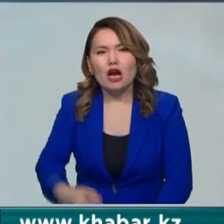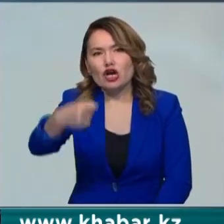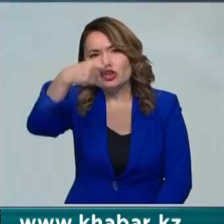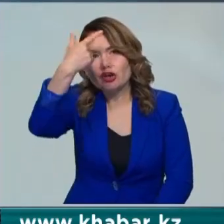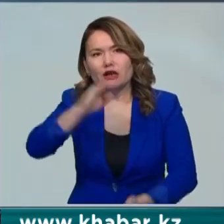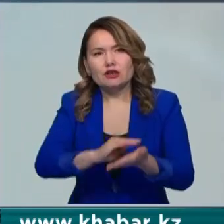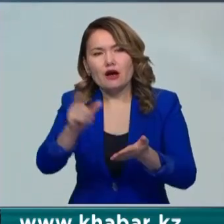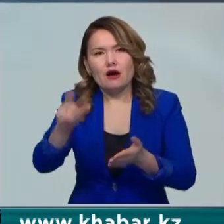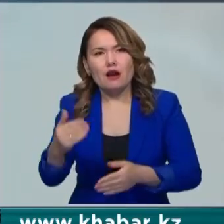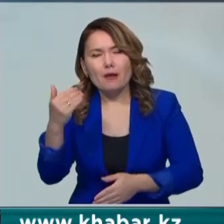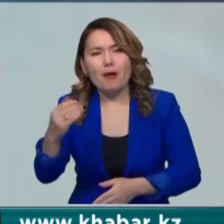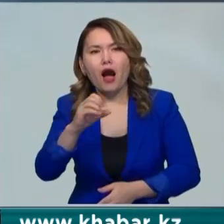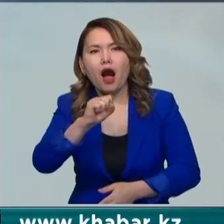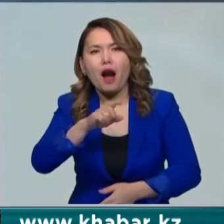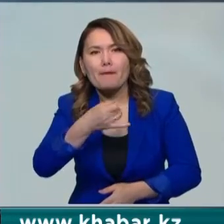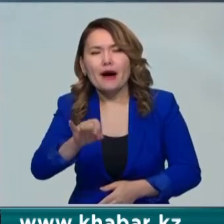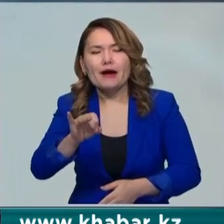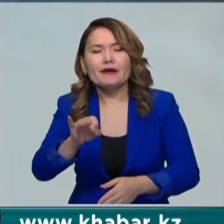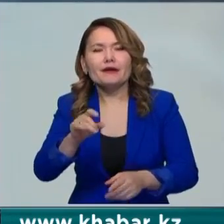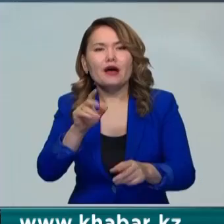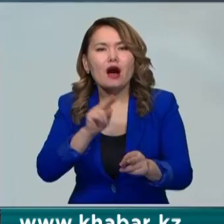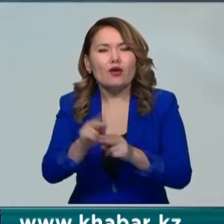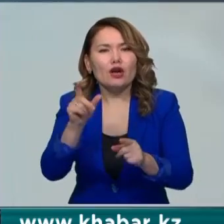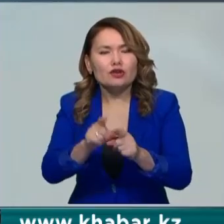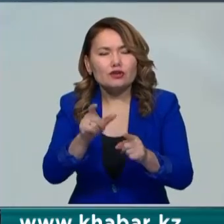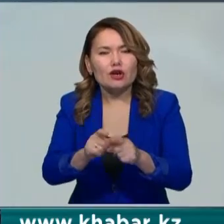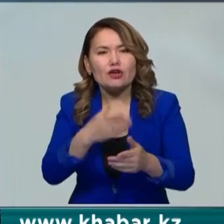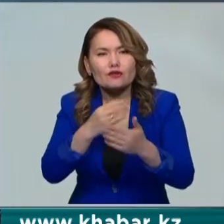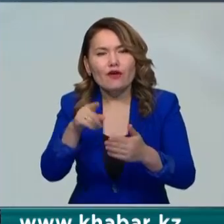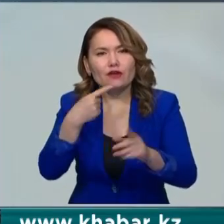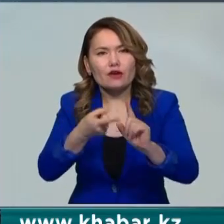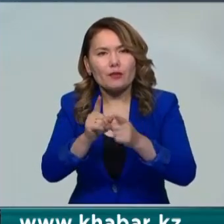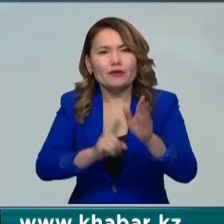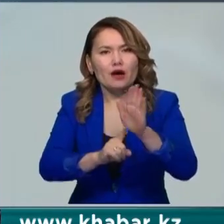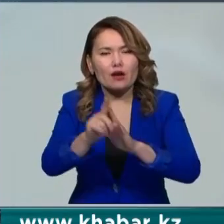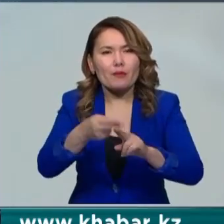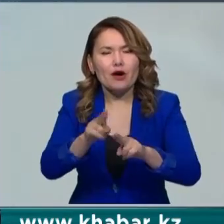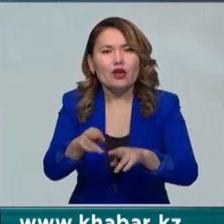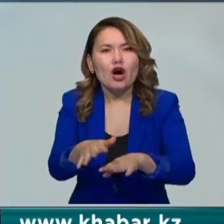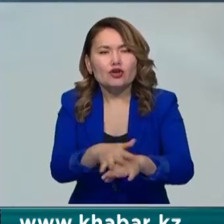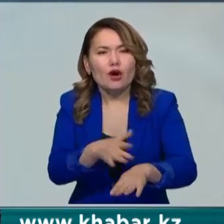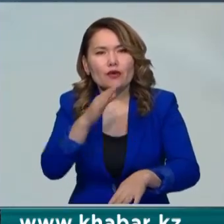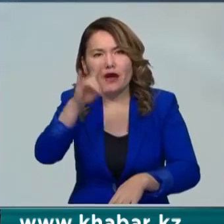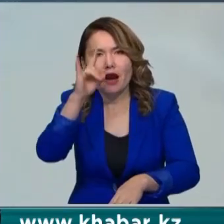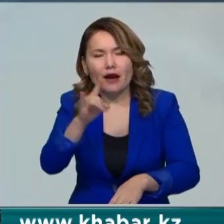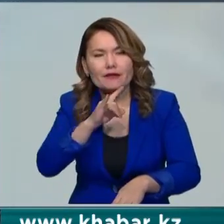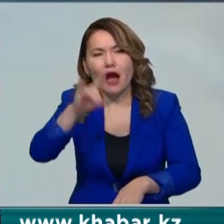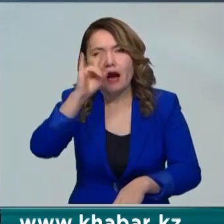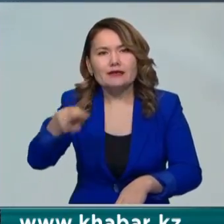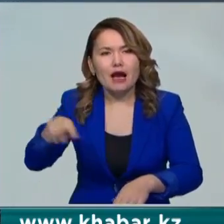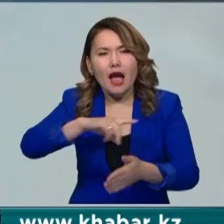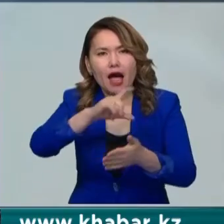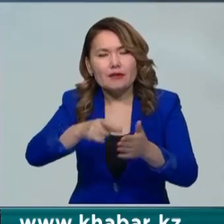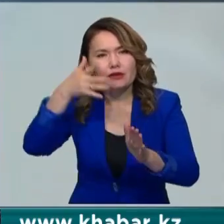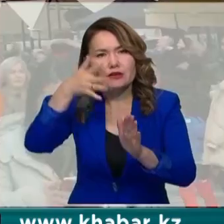чех жазушысы Абайдың қара сөздерін туған тіліне аударып жатыр. Владислав Кучик ұзақ уақыт Қазақстан мен қазақ әдебиетін зерттеп